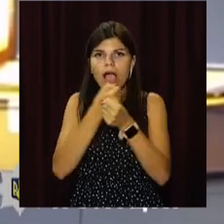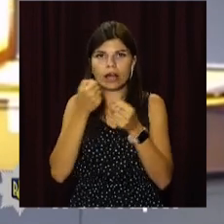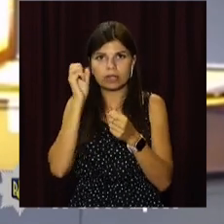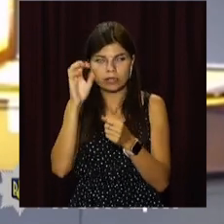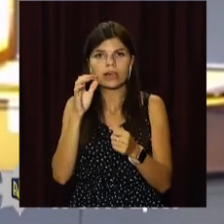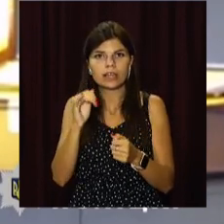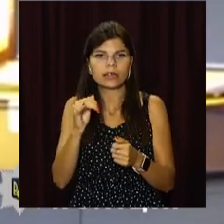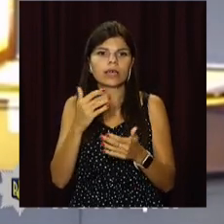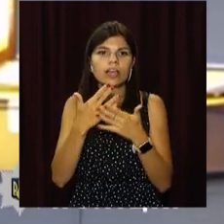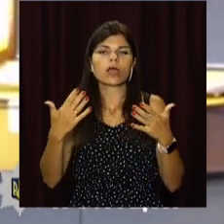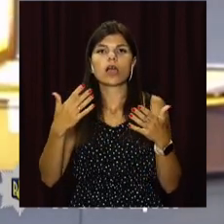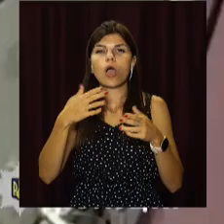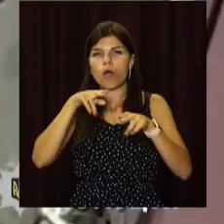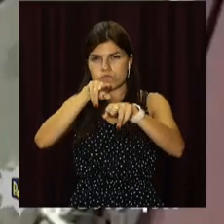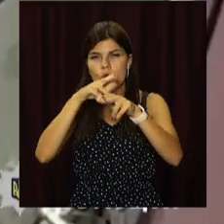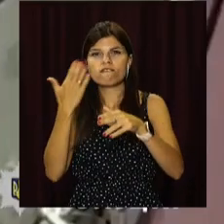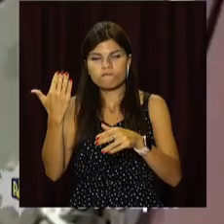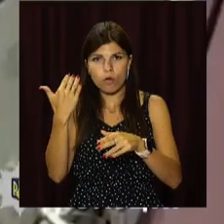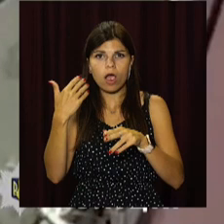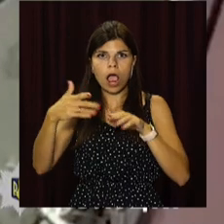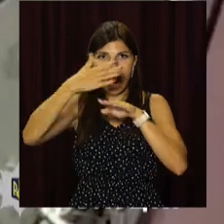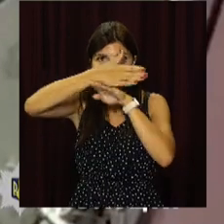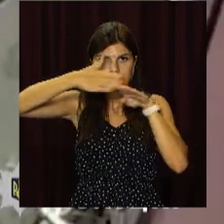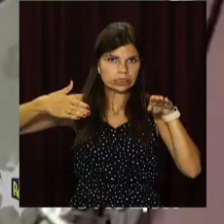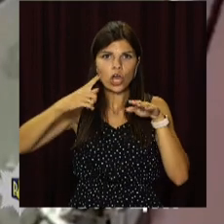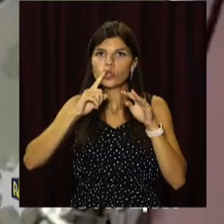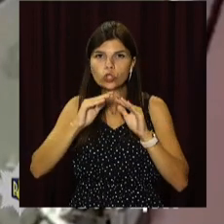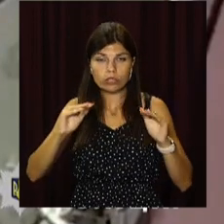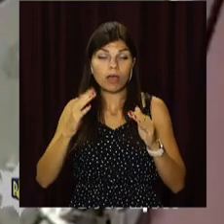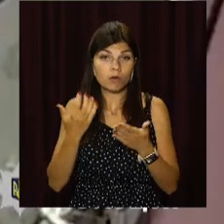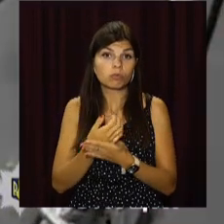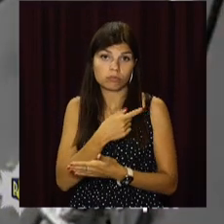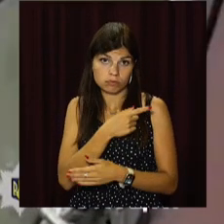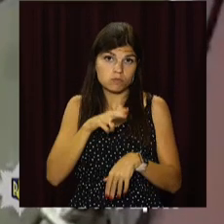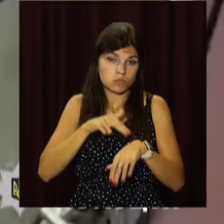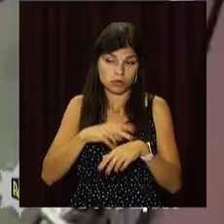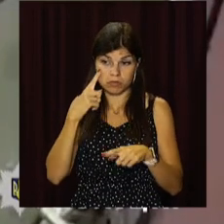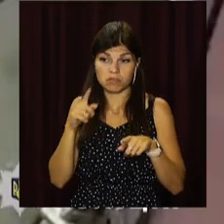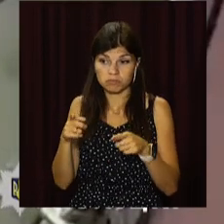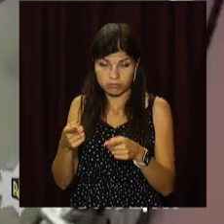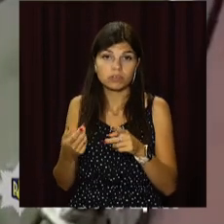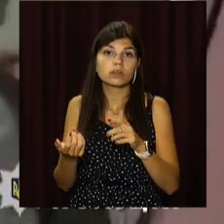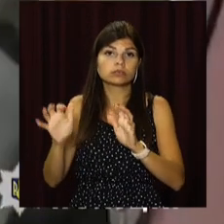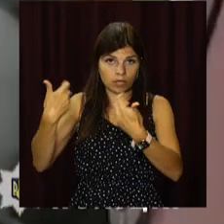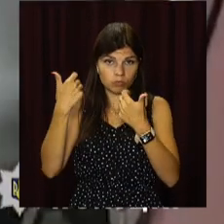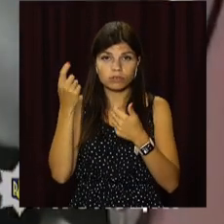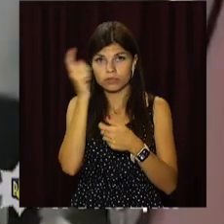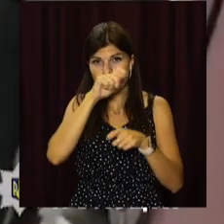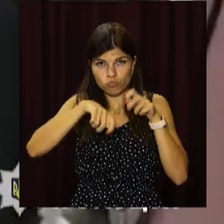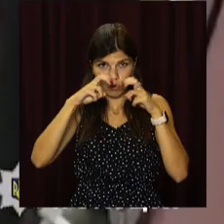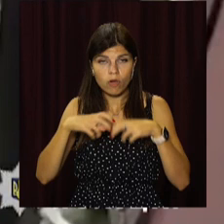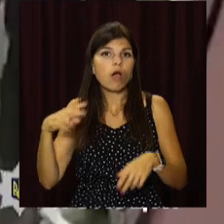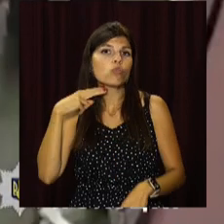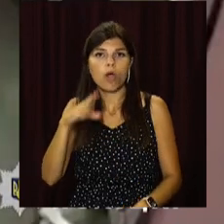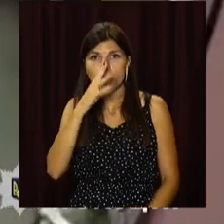та обріз мисливської рушниці. Зловмисникам повідомили про підозру. Їм обирають запобіжний захід. Крадіям загрожує тюрма